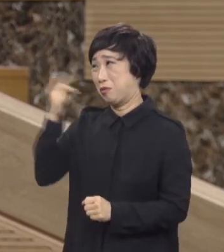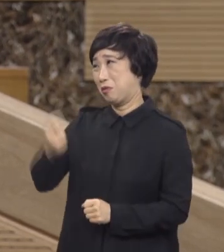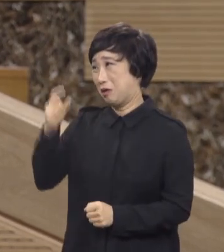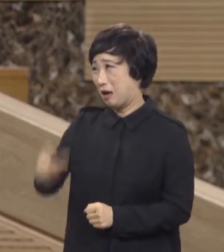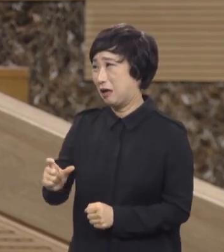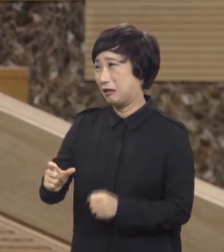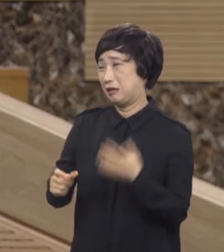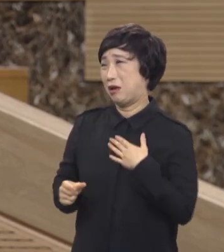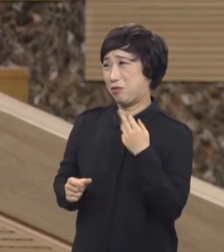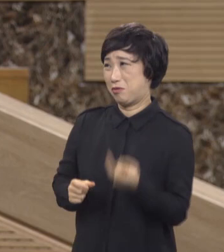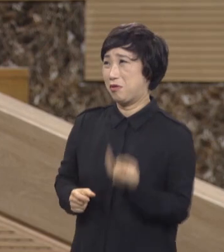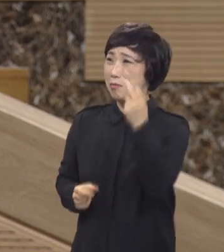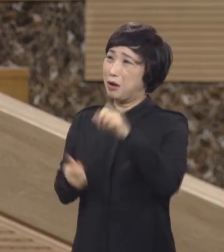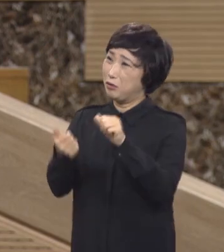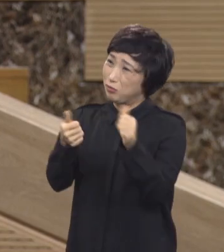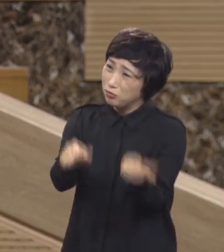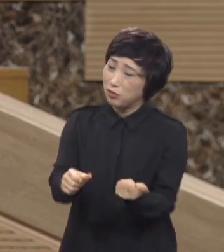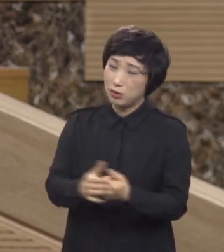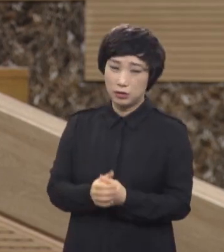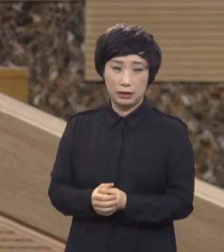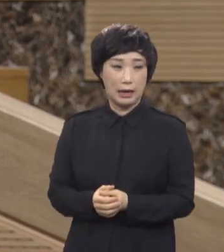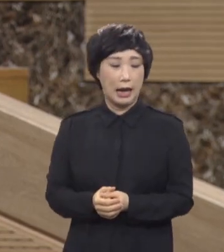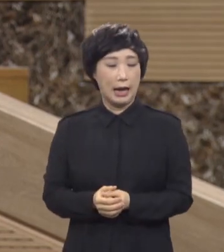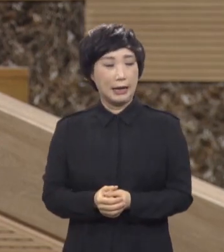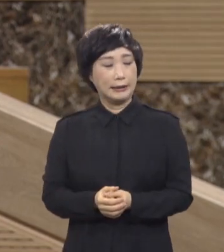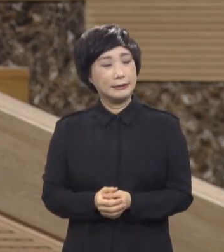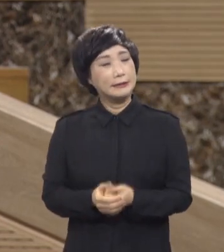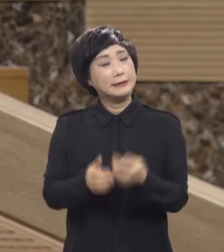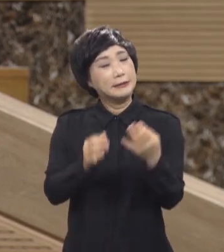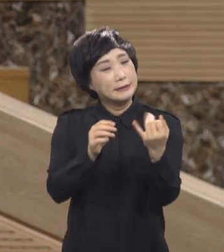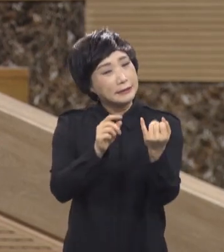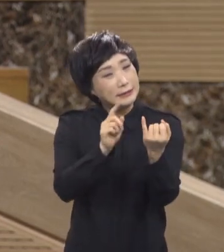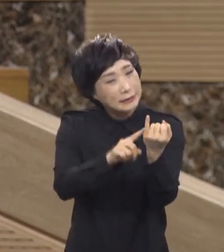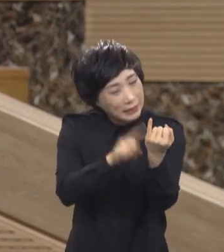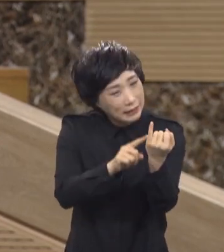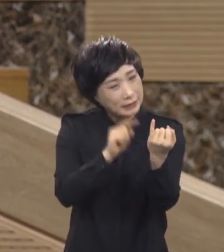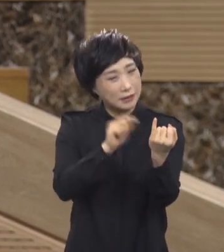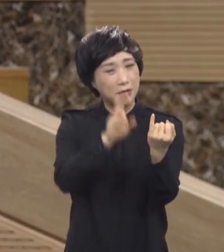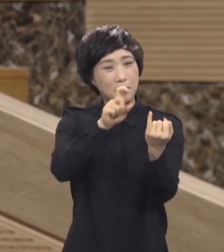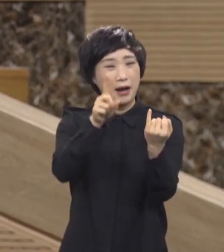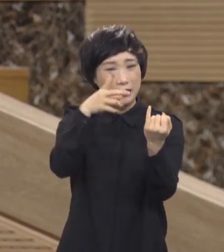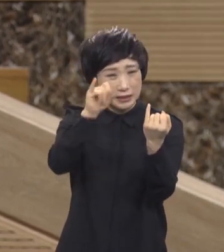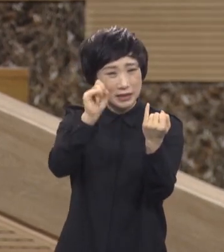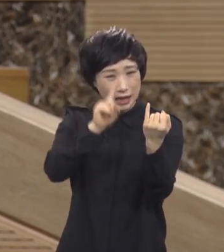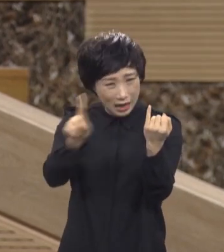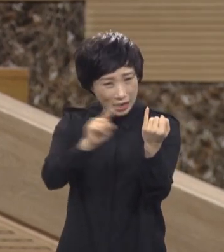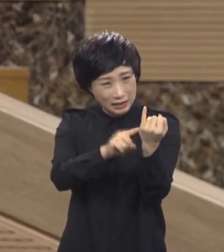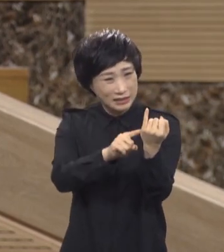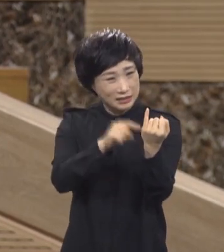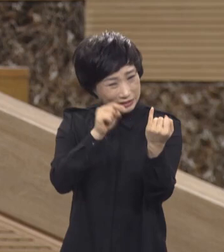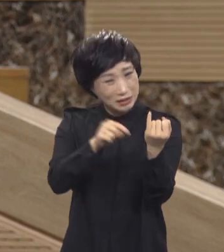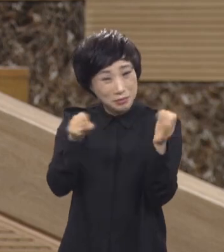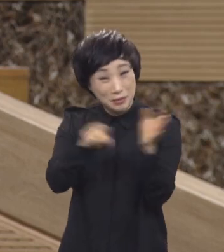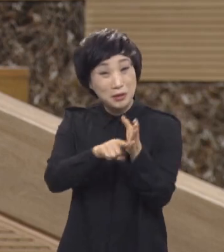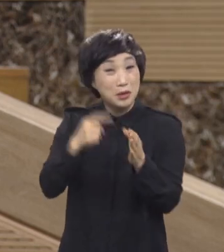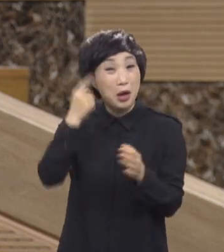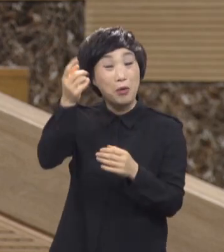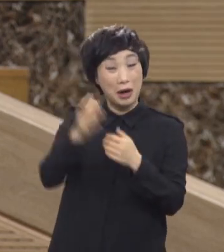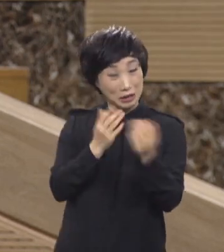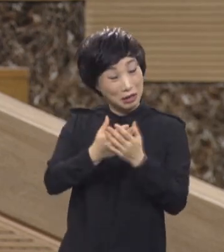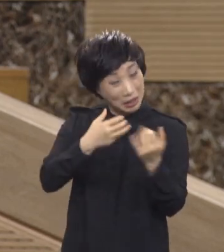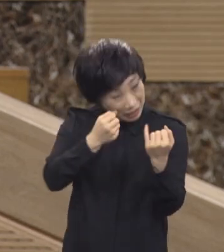우리 오라버니가 죽었어요 마리아야 믿으면 영광을 버리라